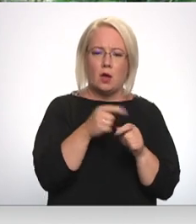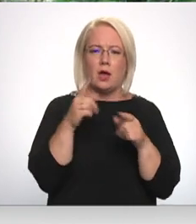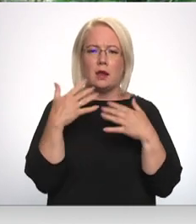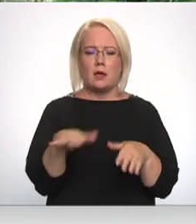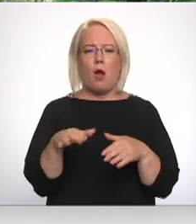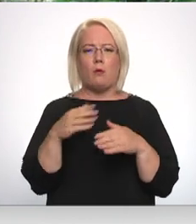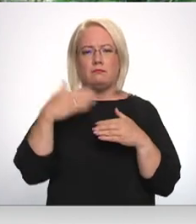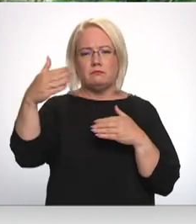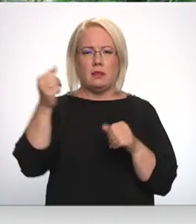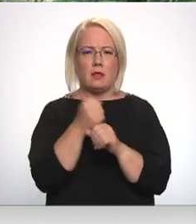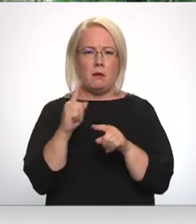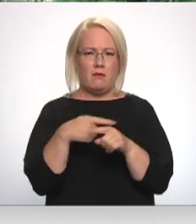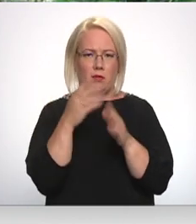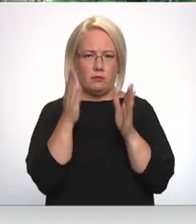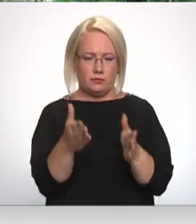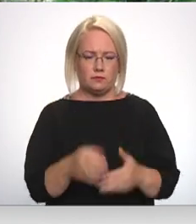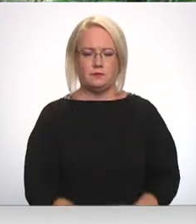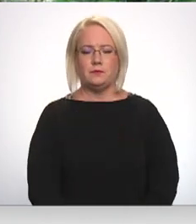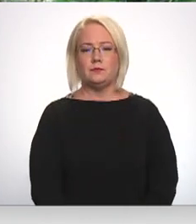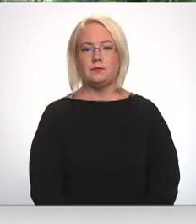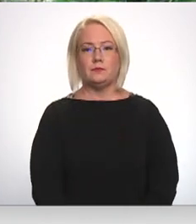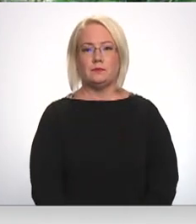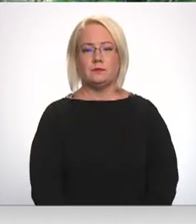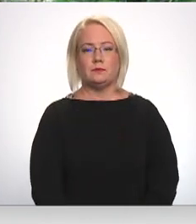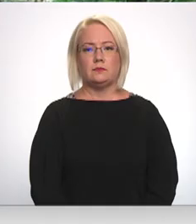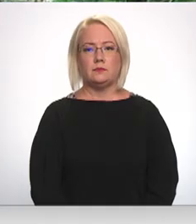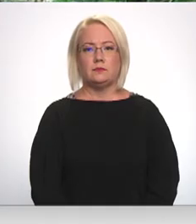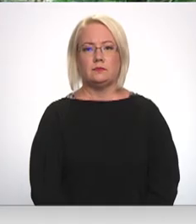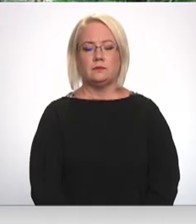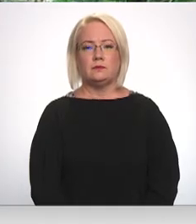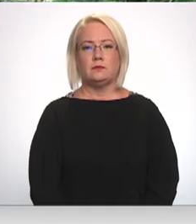Ausmas Prukta Kozulek, Vitālijas Dudarenoks, Andrejs Mažāns, Latgales reģionālo televīziju.